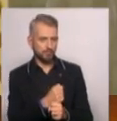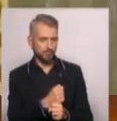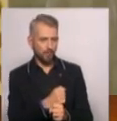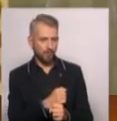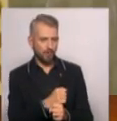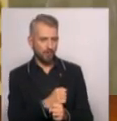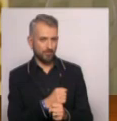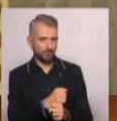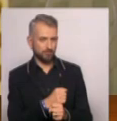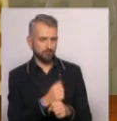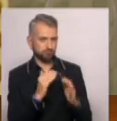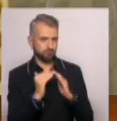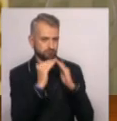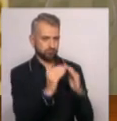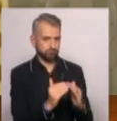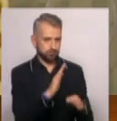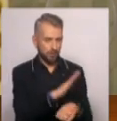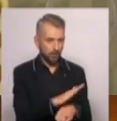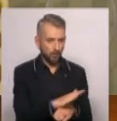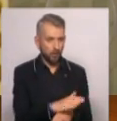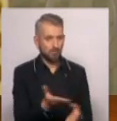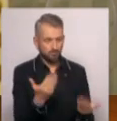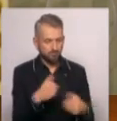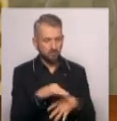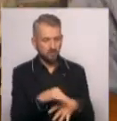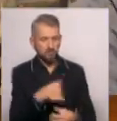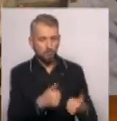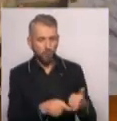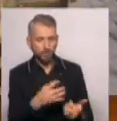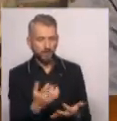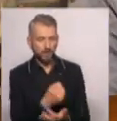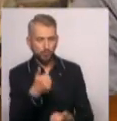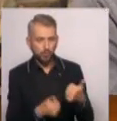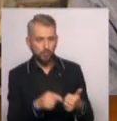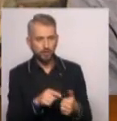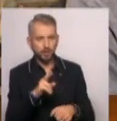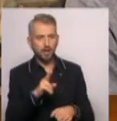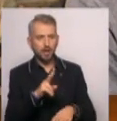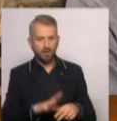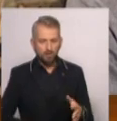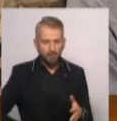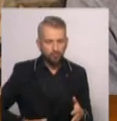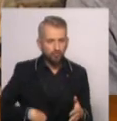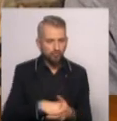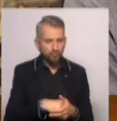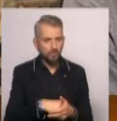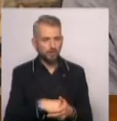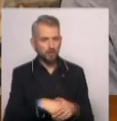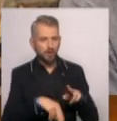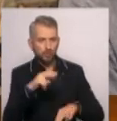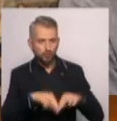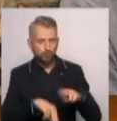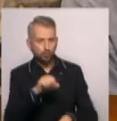форму, провести конкурс серед них. Вони виграють конкурс, вони будують своїм власним коштом